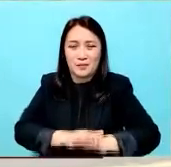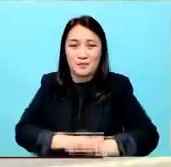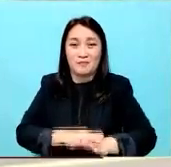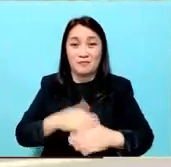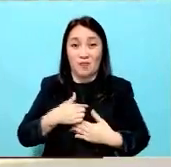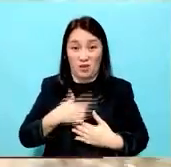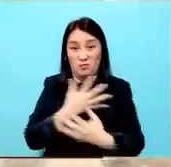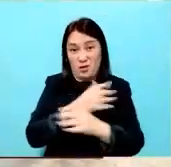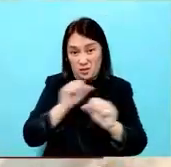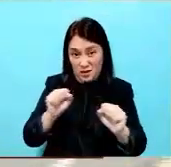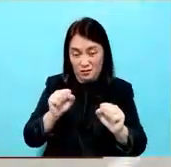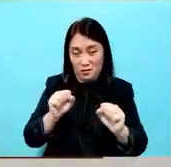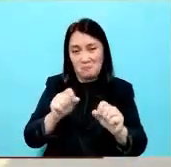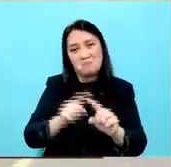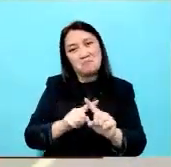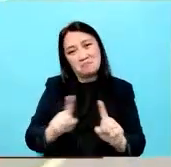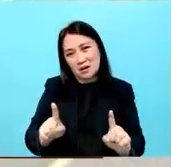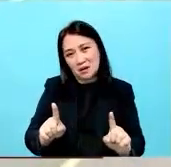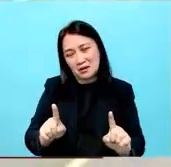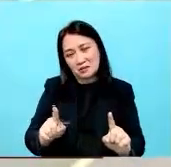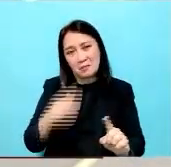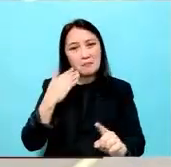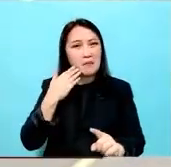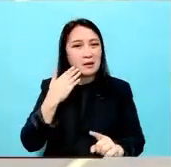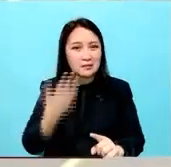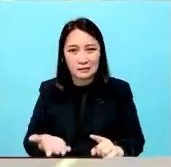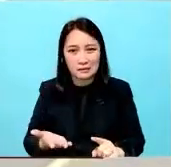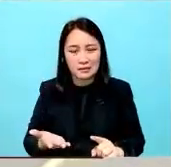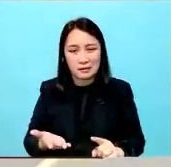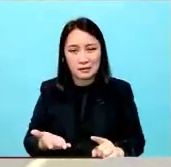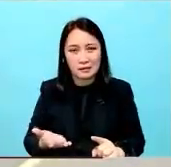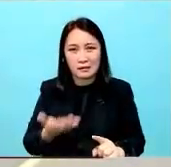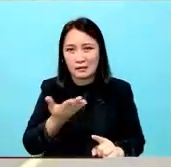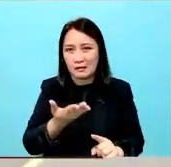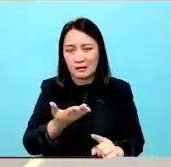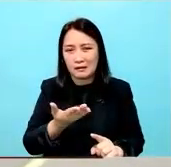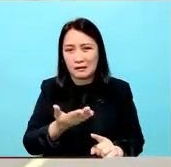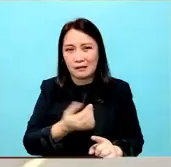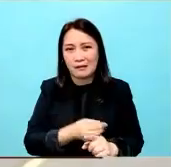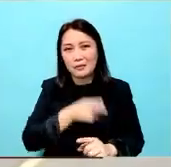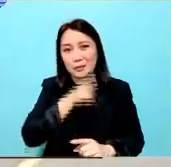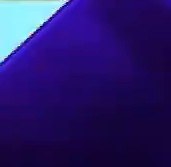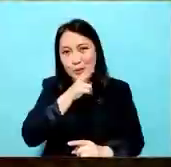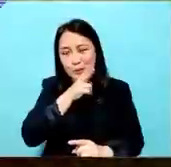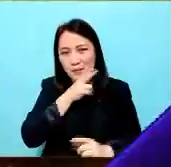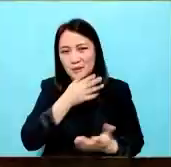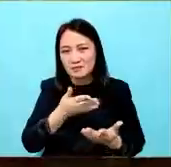paramedics. Pero idiniklarang patay ang suspect nang maitakbo na sa ospital.